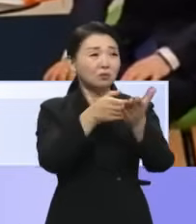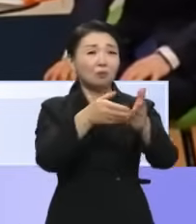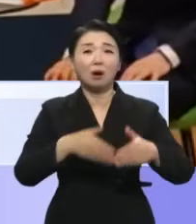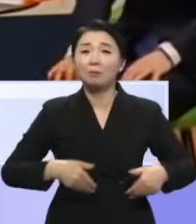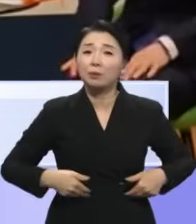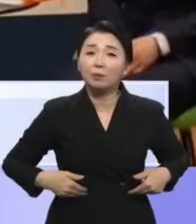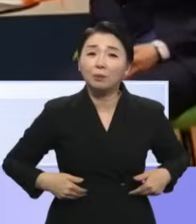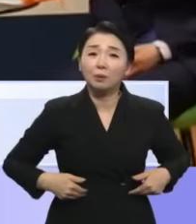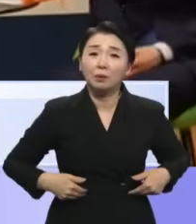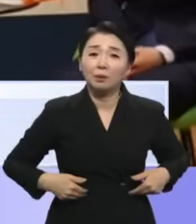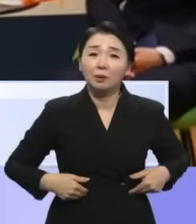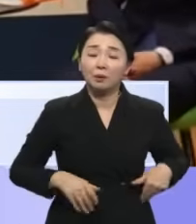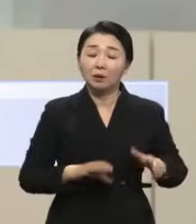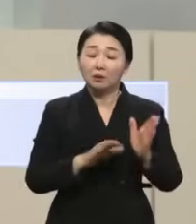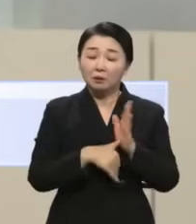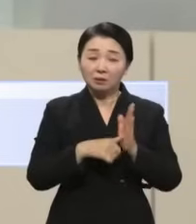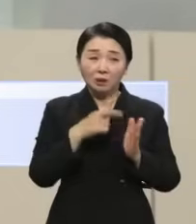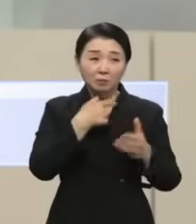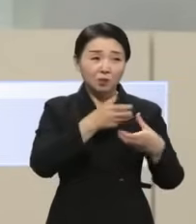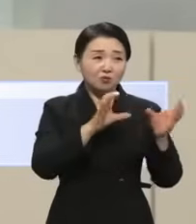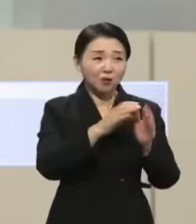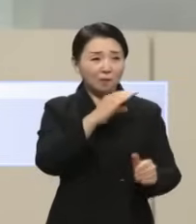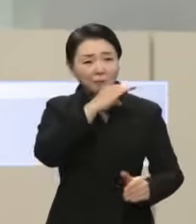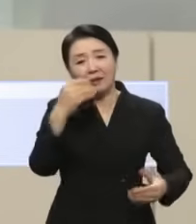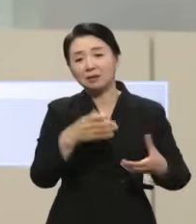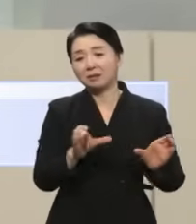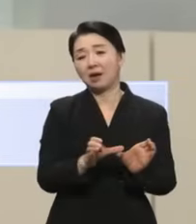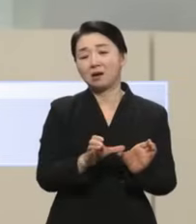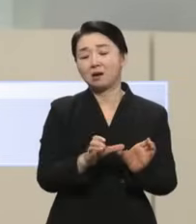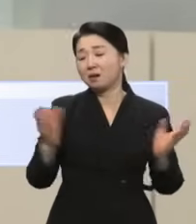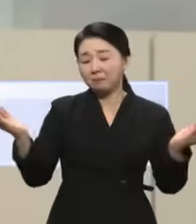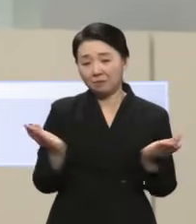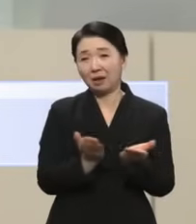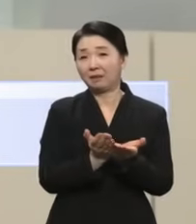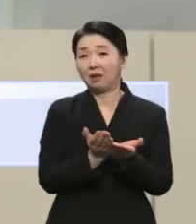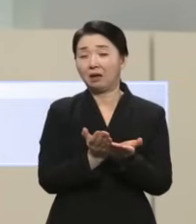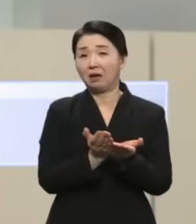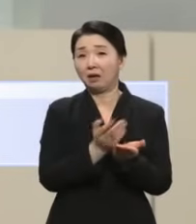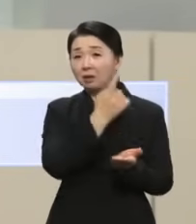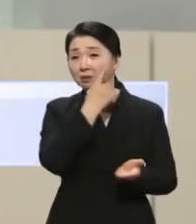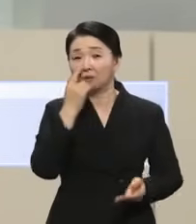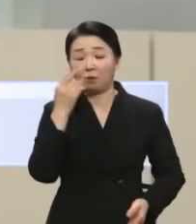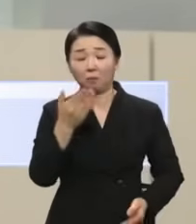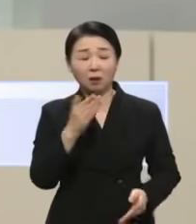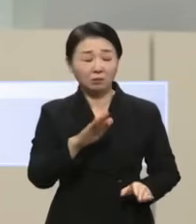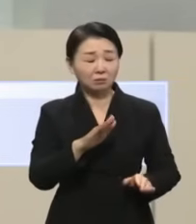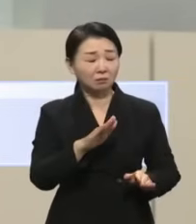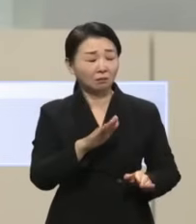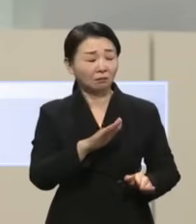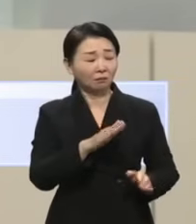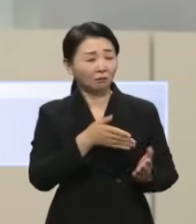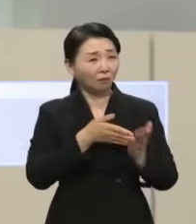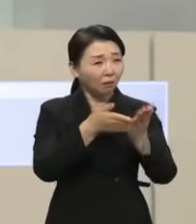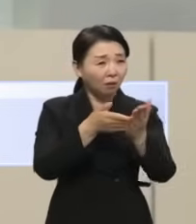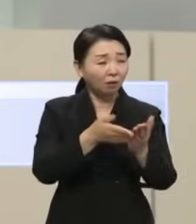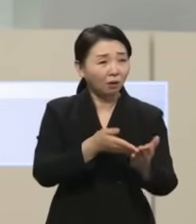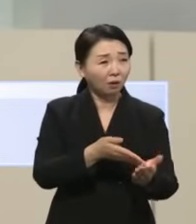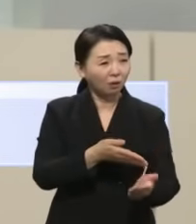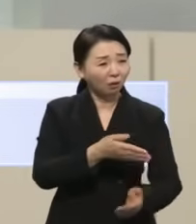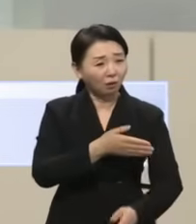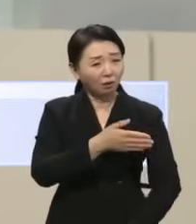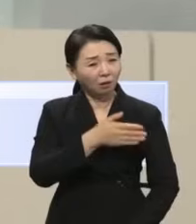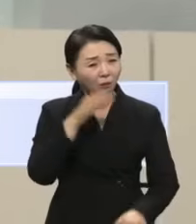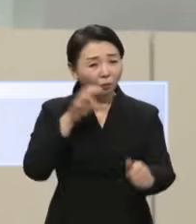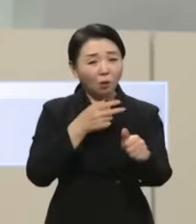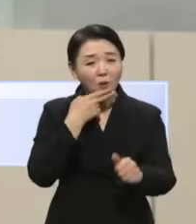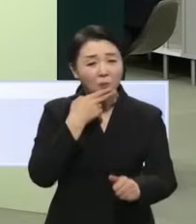민주당이 그래도 건전한 당이다 합리적인 당이다는 걸 증명할 텐데 그런 목소리가 없다는 거 자체가 저는 이해가 안 되고요네